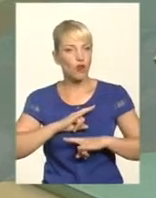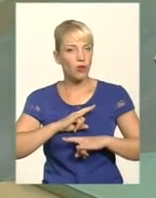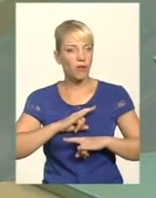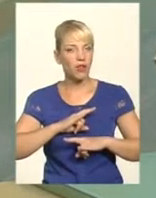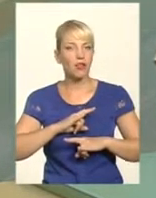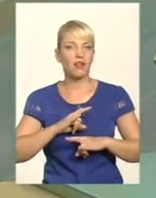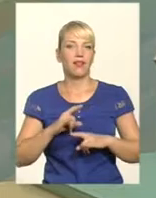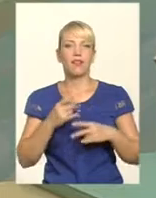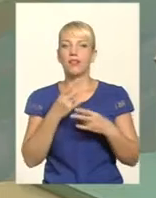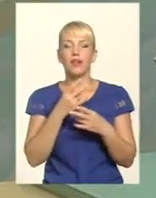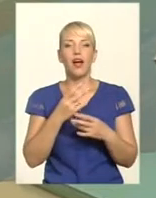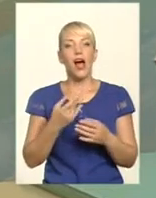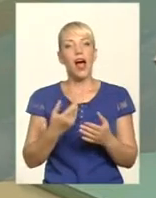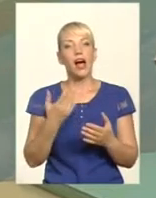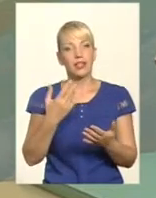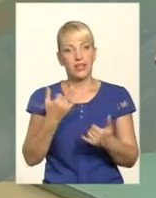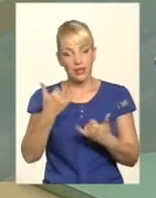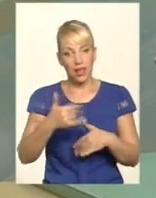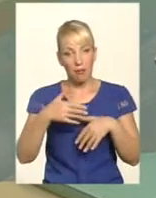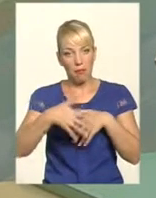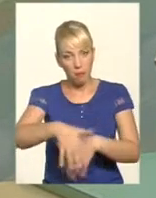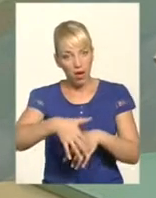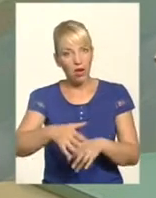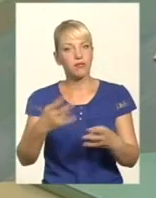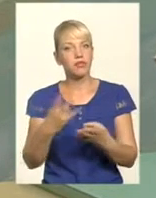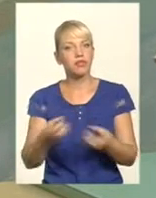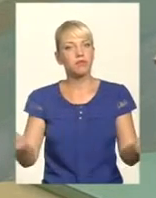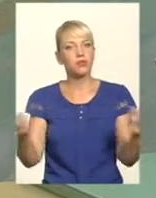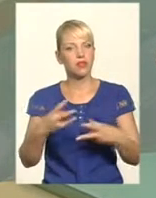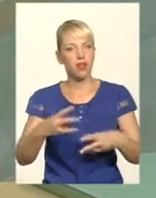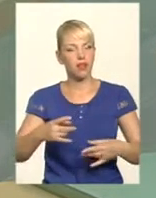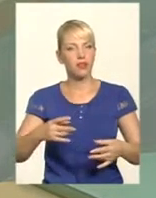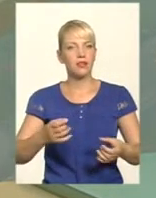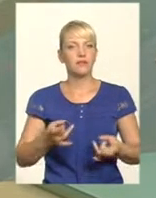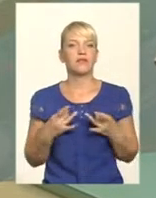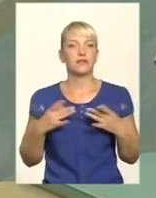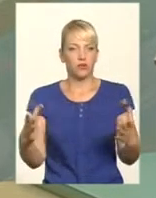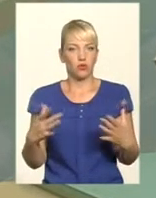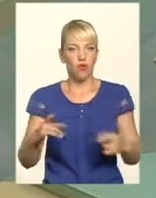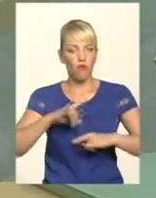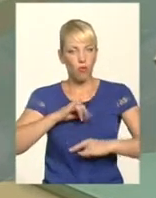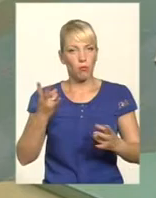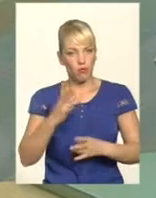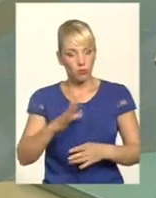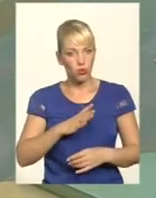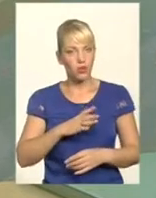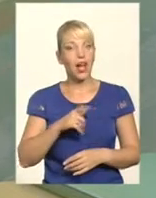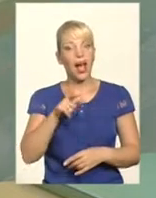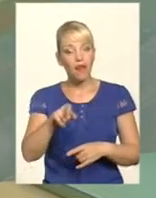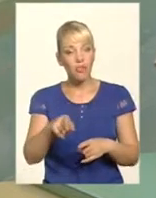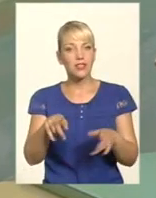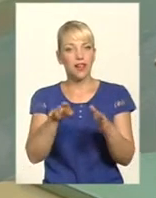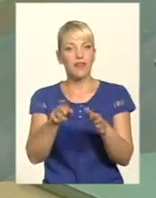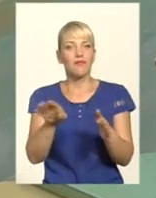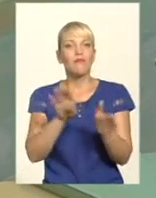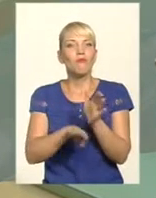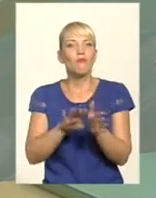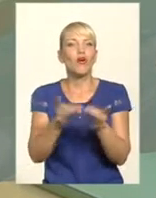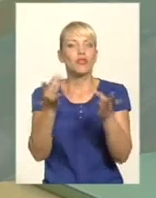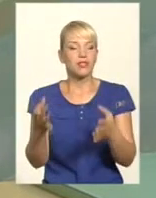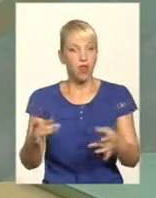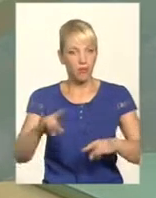бути розроблена для... Моя думка така, що вона має бути розроблена в тому числі врахуванням наших